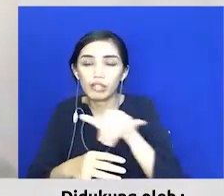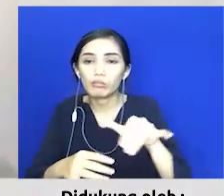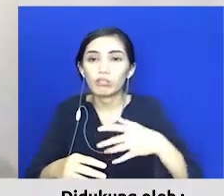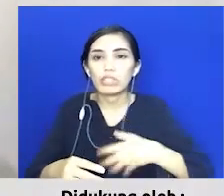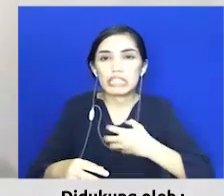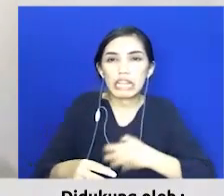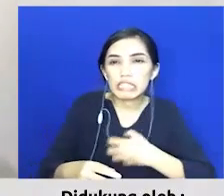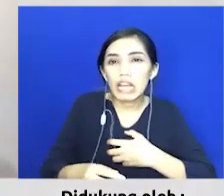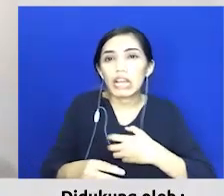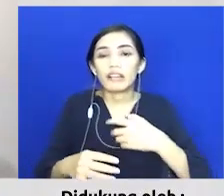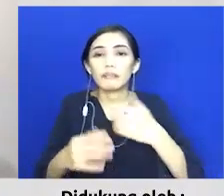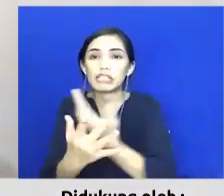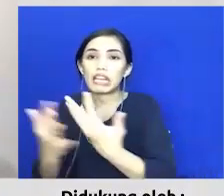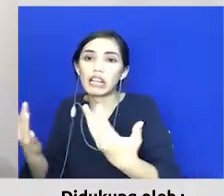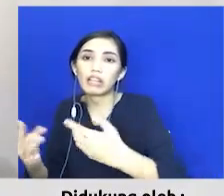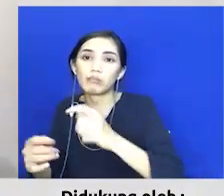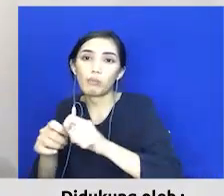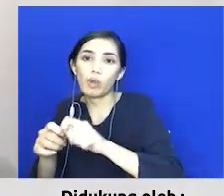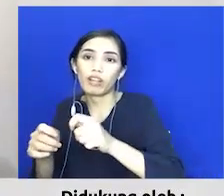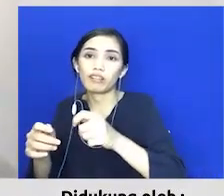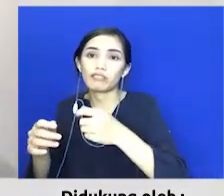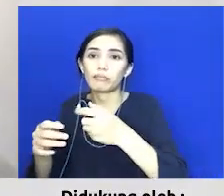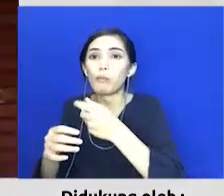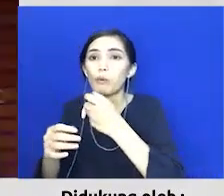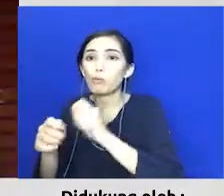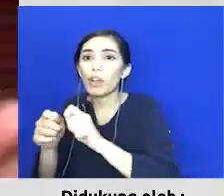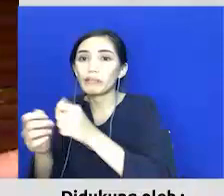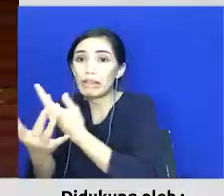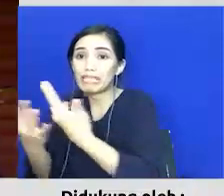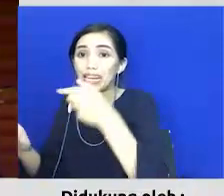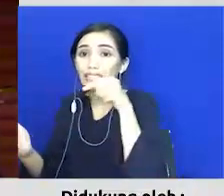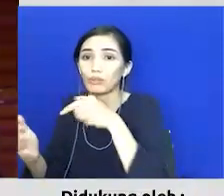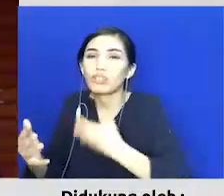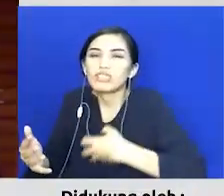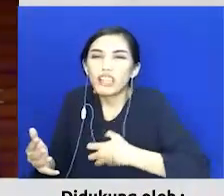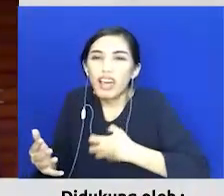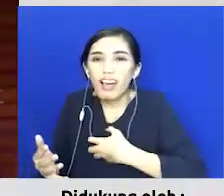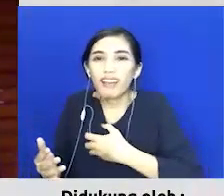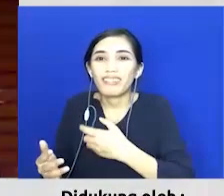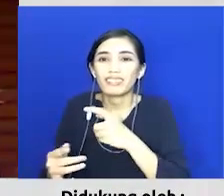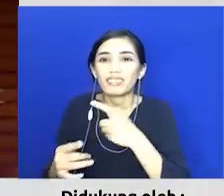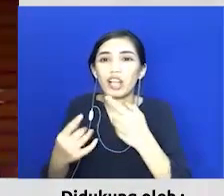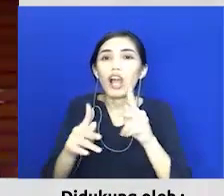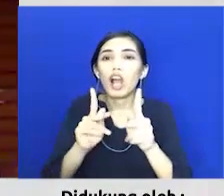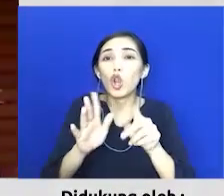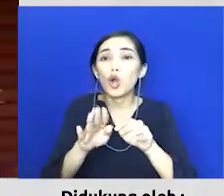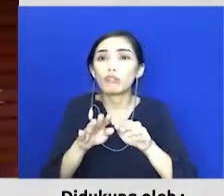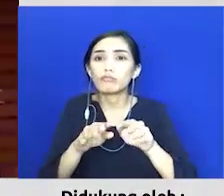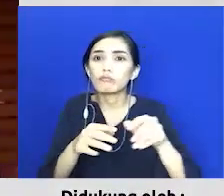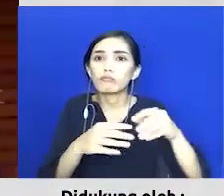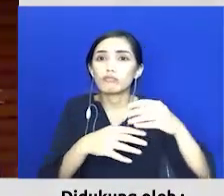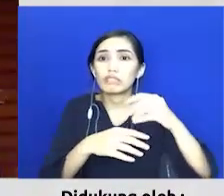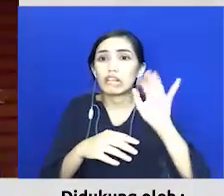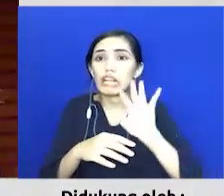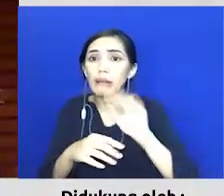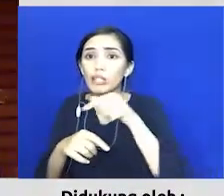jadi seperti itu ya gitu ya. Karena kalau kita cuma lihat tuh kayaknya yang baik-baiknya aja, nggak ada apa-apa, nggak ada masalah. Memang akhirnya semua akan terhambat.